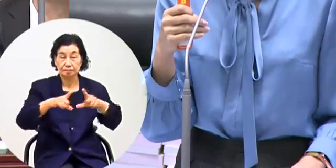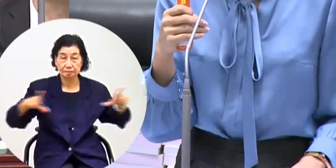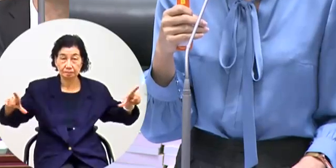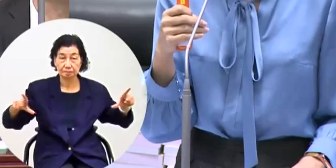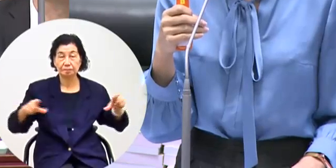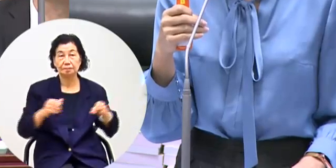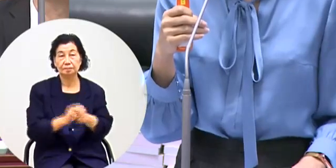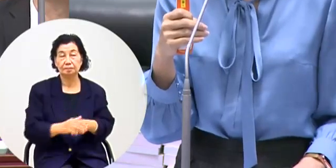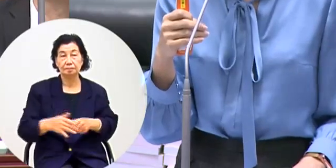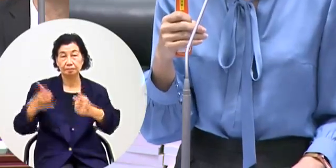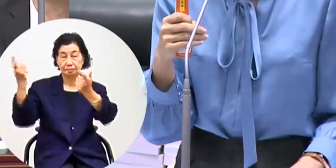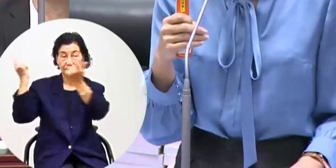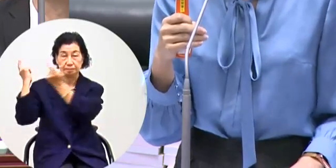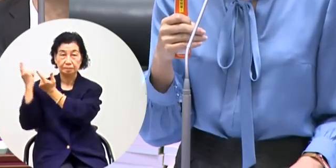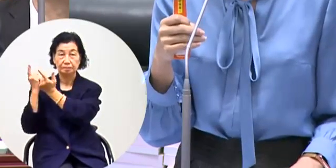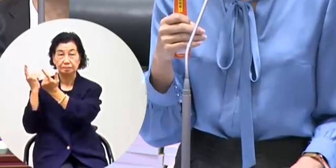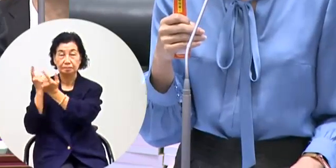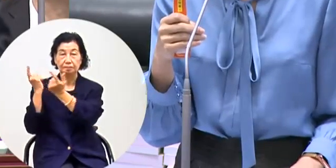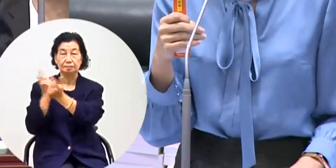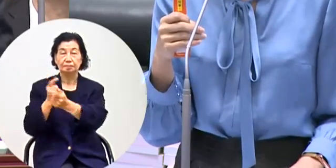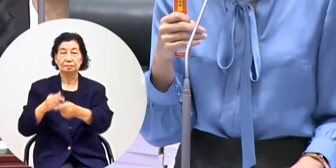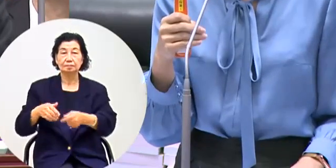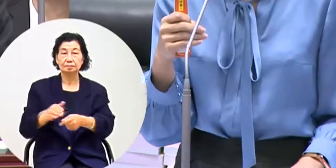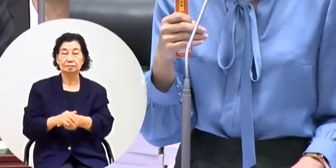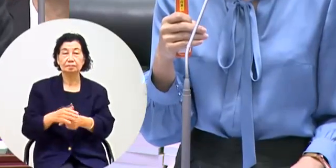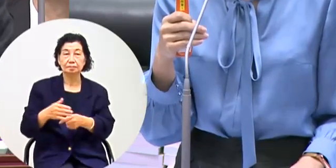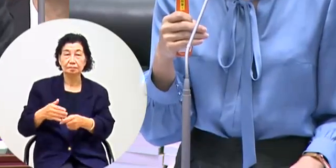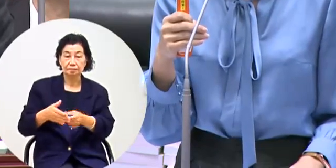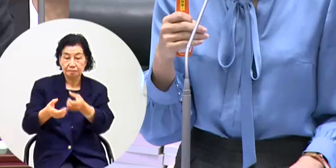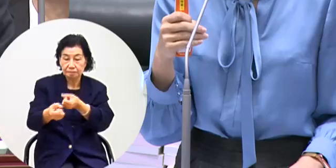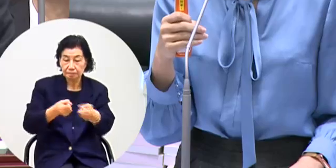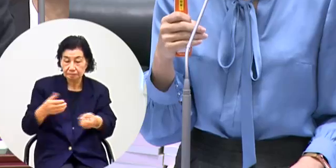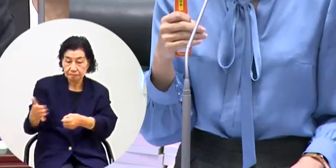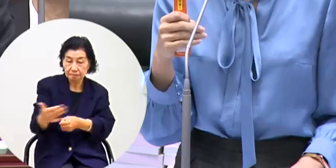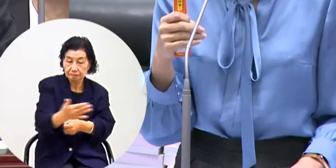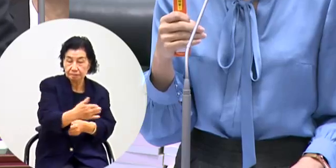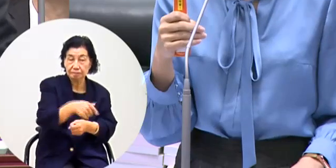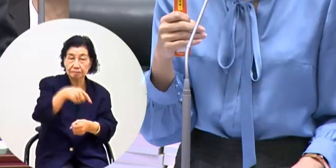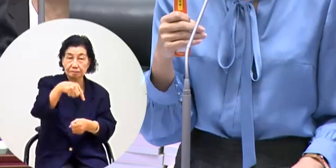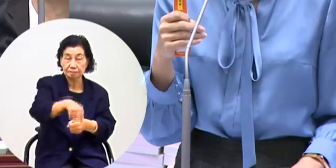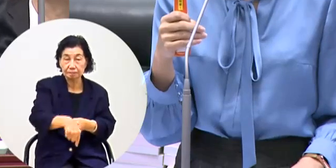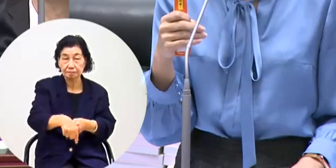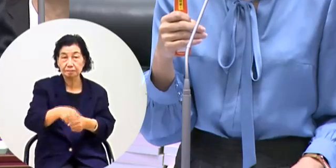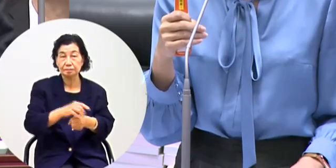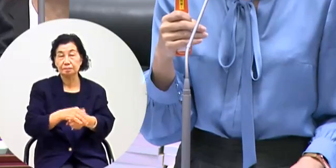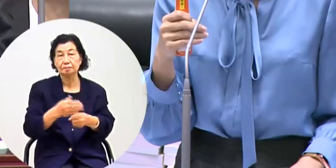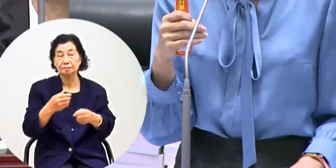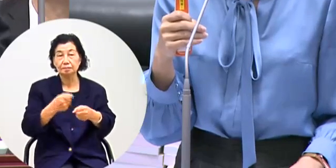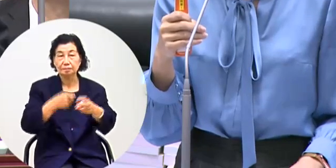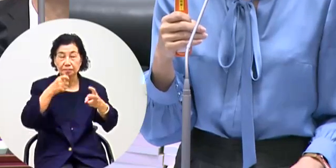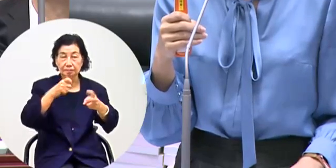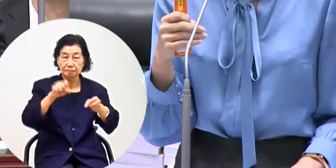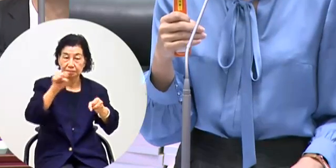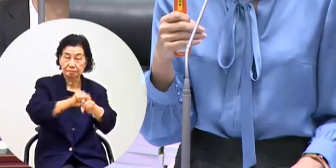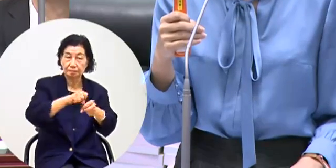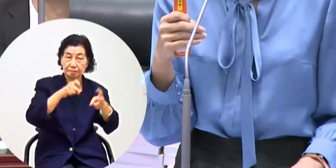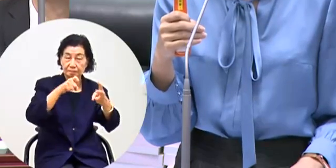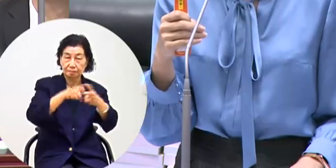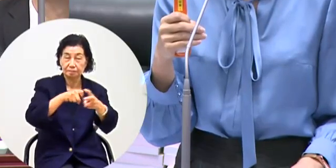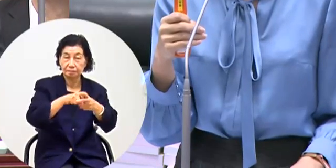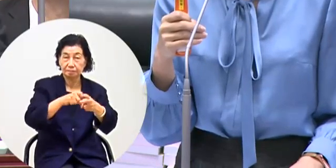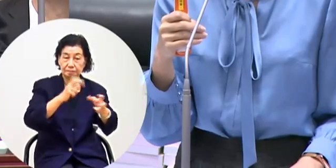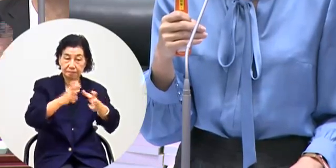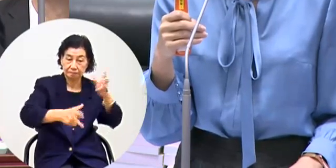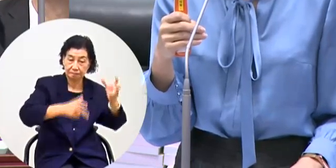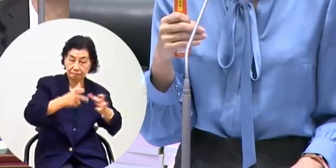渔业的乡区，它有些渔产加工的工厂，你就需要找到适当的地方把它保留下